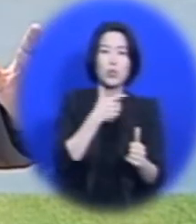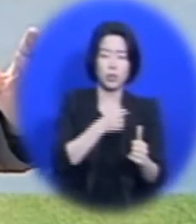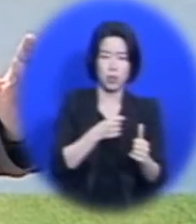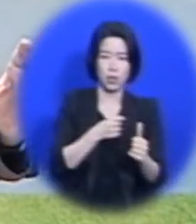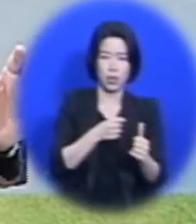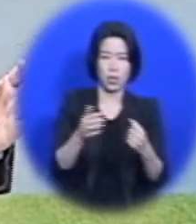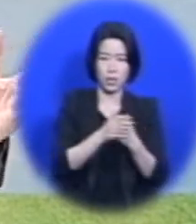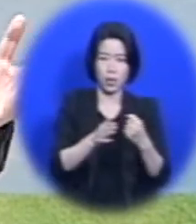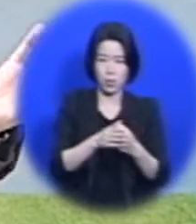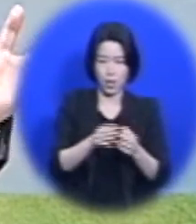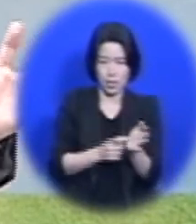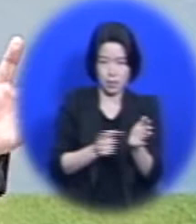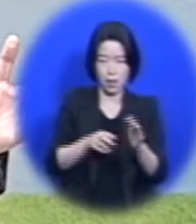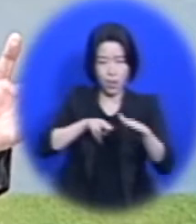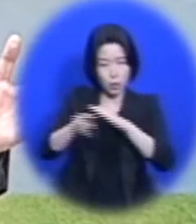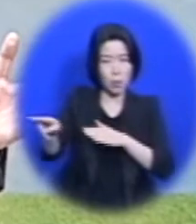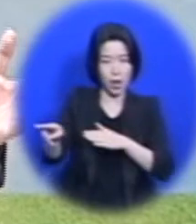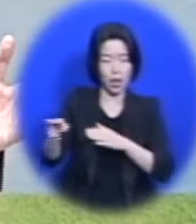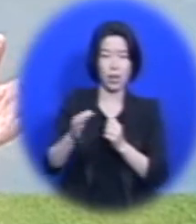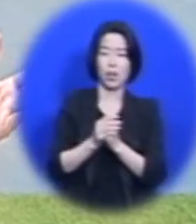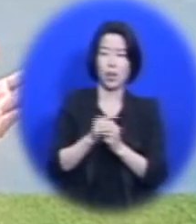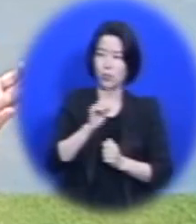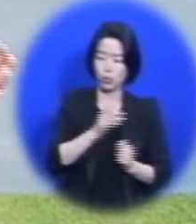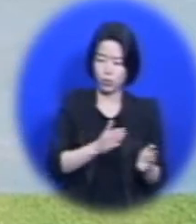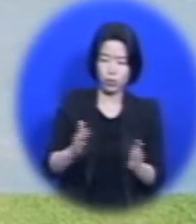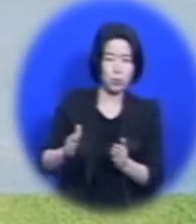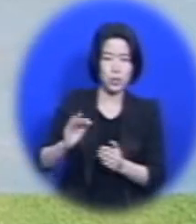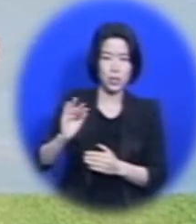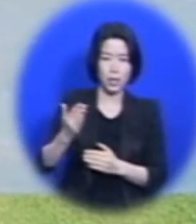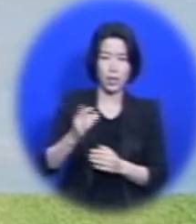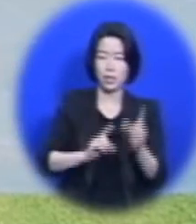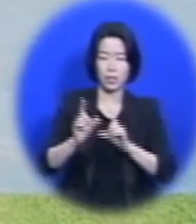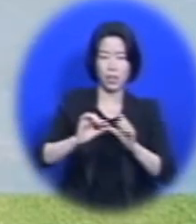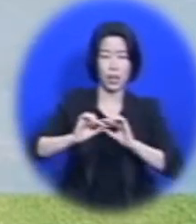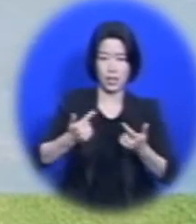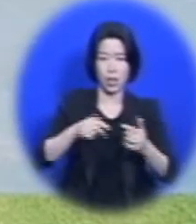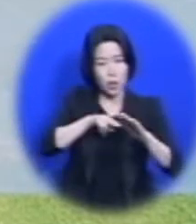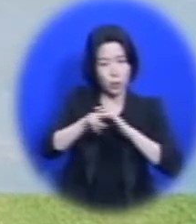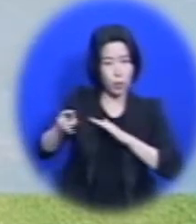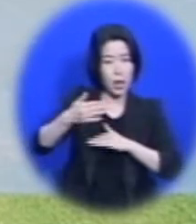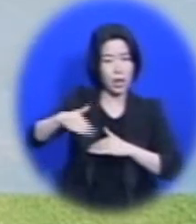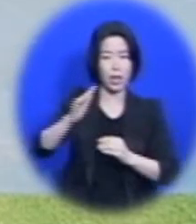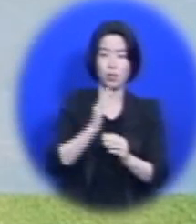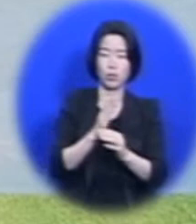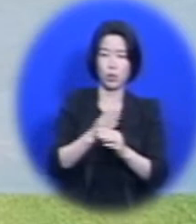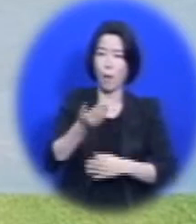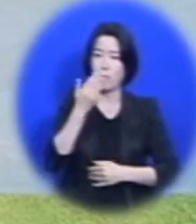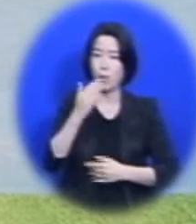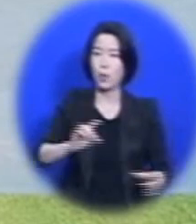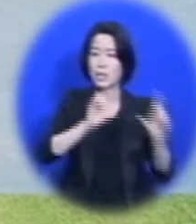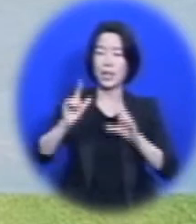하죠. 무슨 준비가 되어져 있지 않는 형편이라 도망을 가면서도 먹고는 살아야